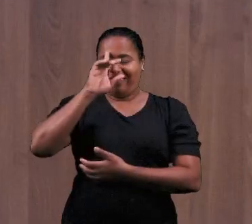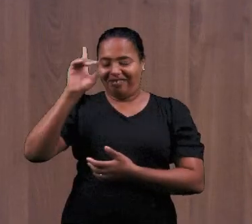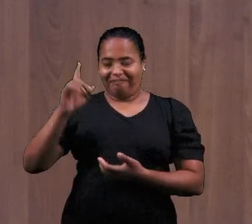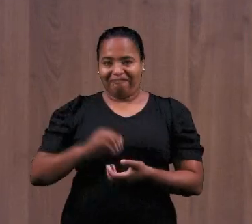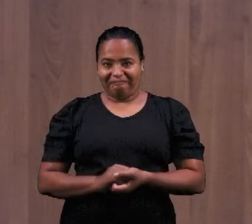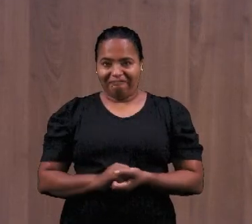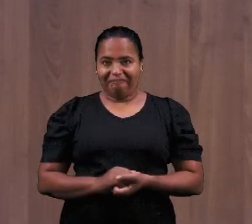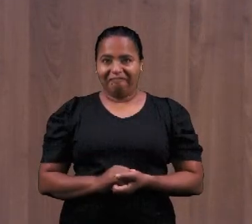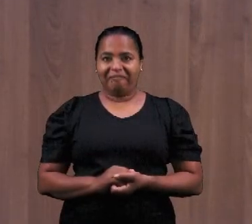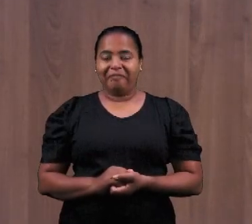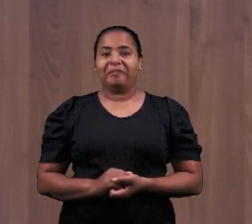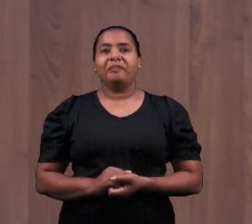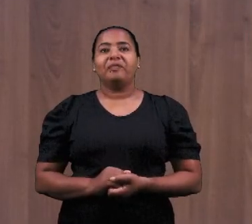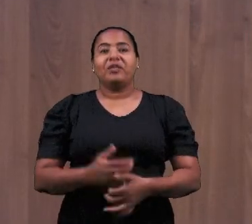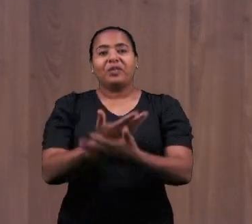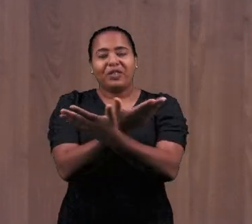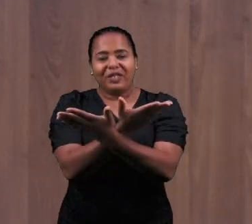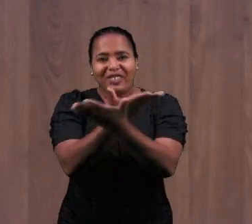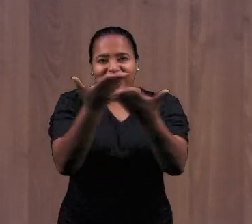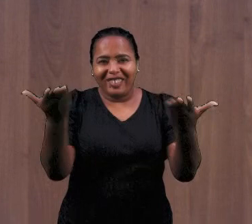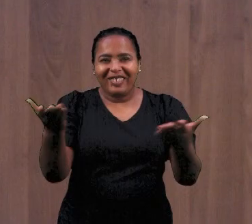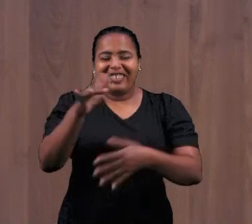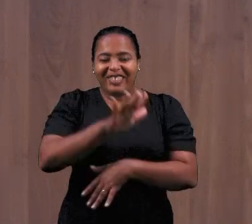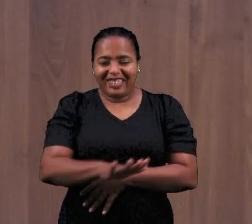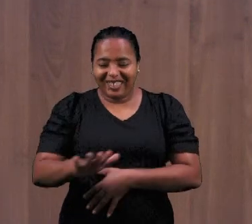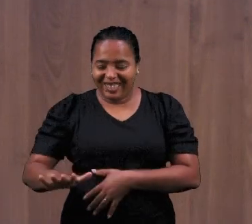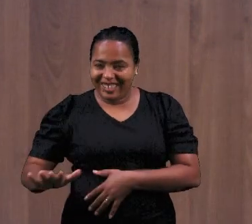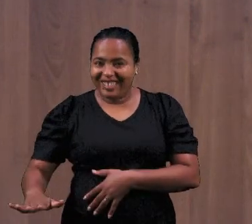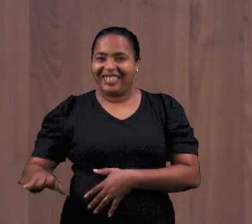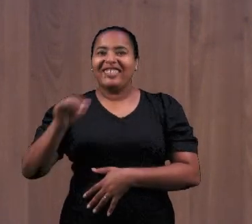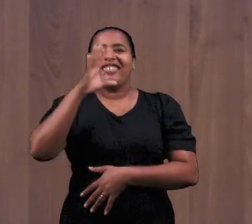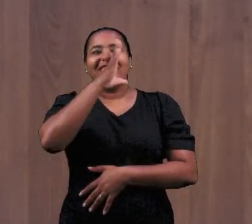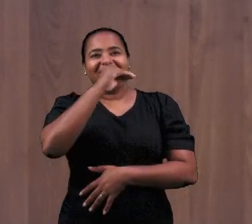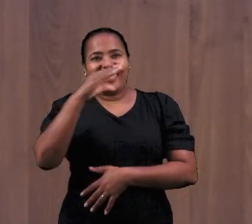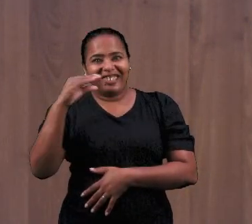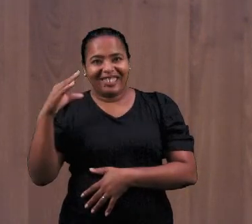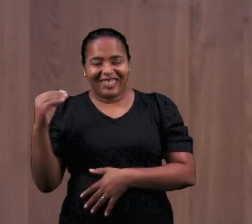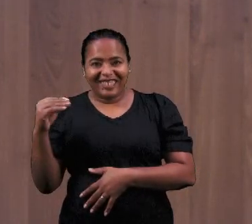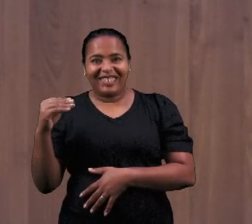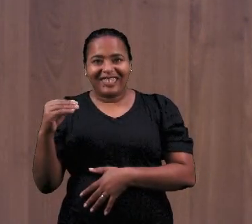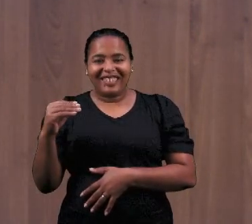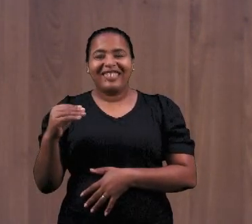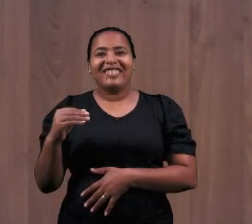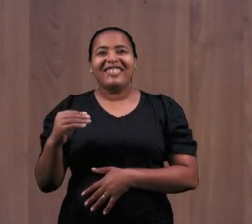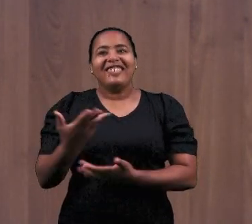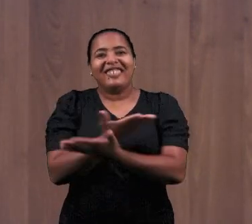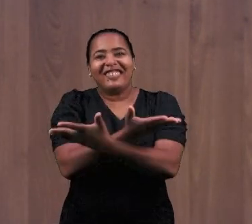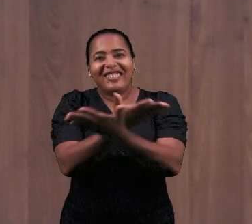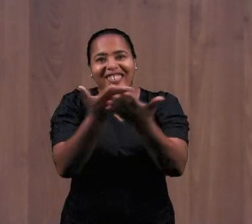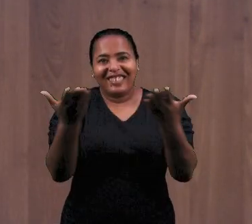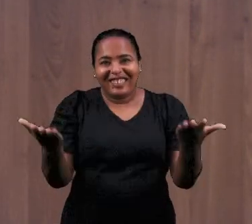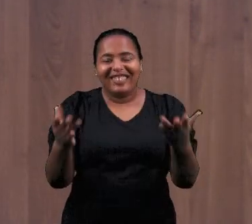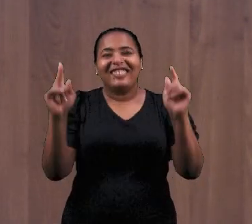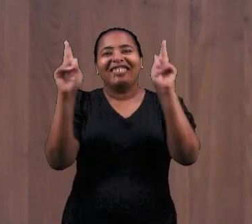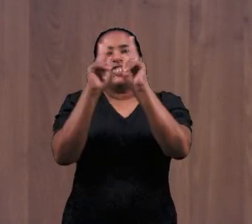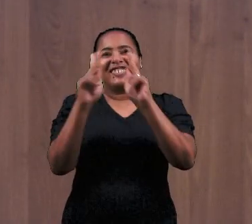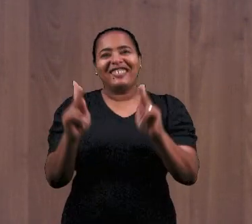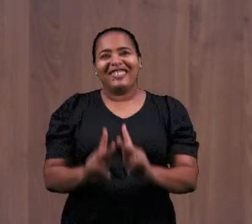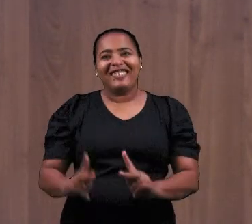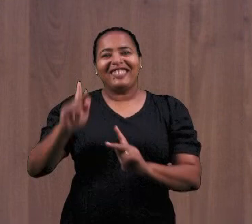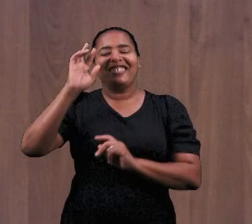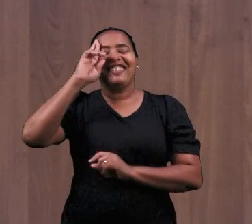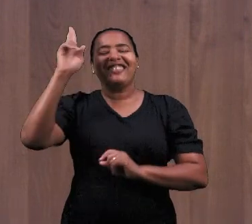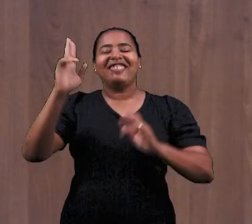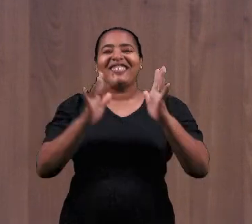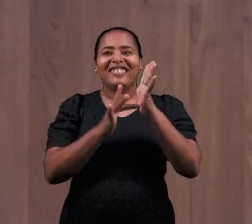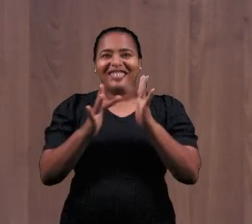Dieu. Amen, mes frères. Je salue nos enfants intermédiaires, adolescents et à tous qui nous assistent dans